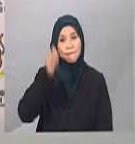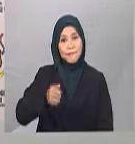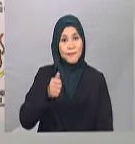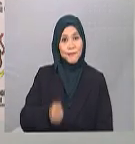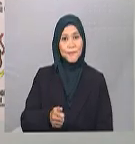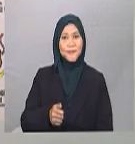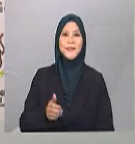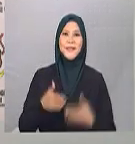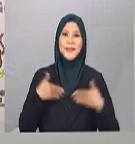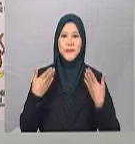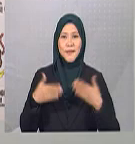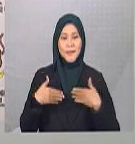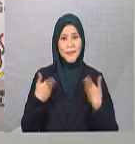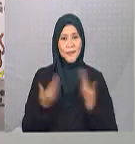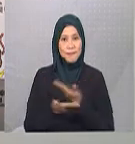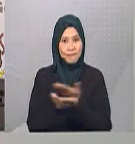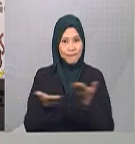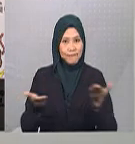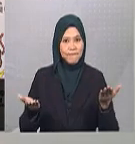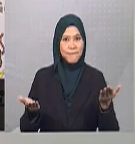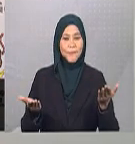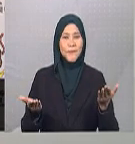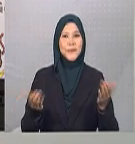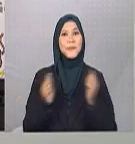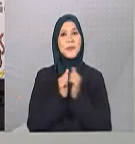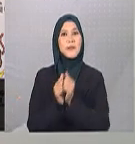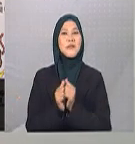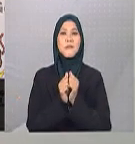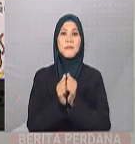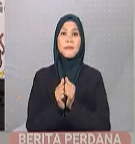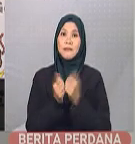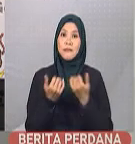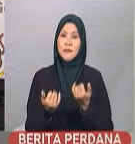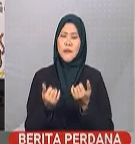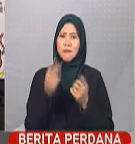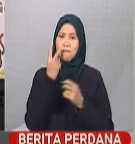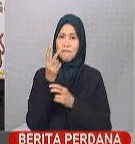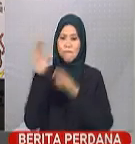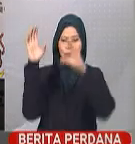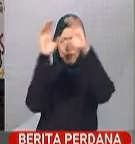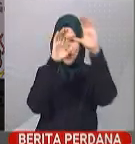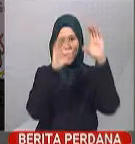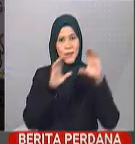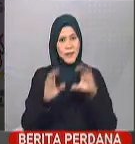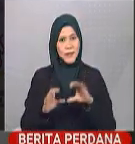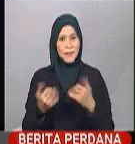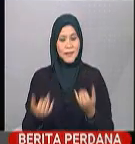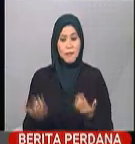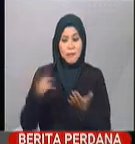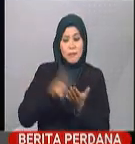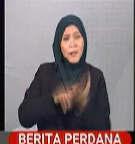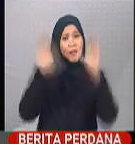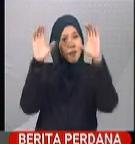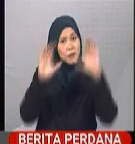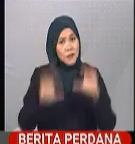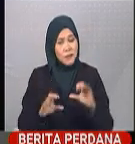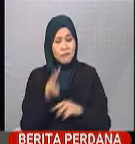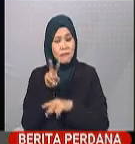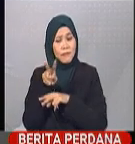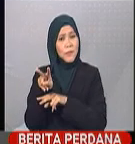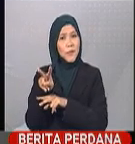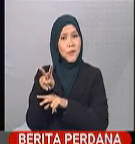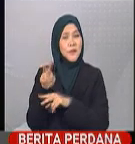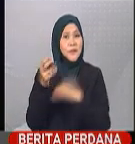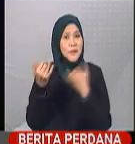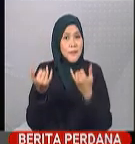Assalamualaikum dan salam sejahtera kepada semua penonton bersama Map Malaysia untuk perkembangan cuaca pada malam ini. Laporan cuaca dimulakan dengan melihat